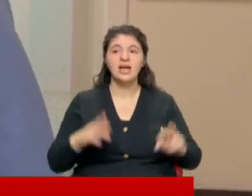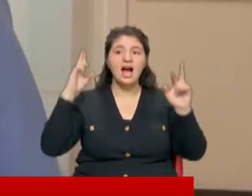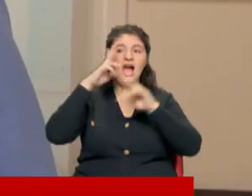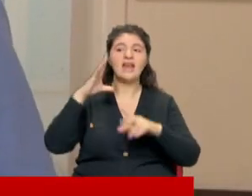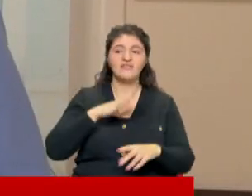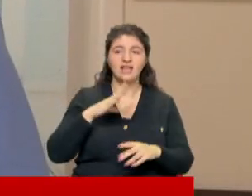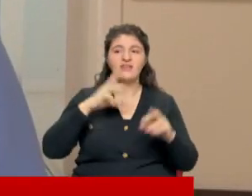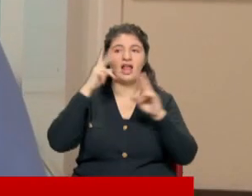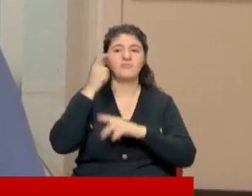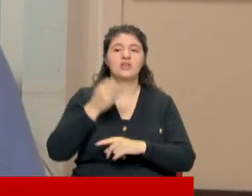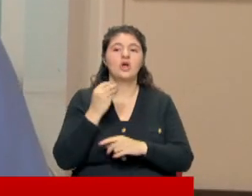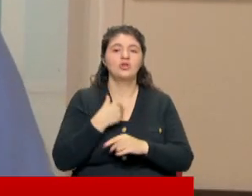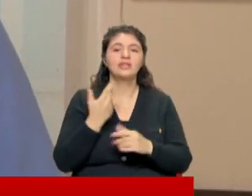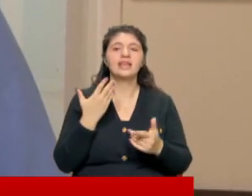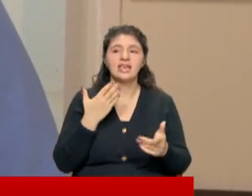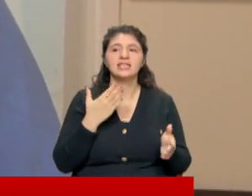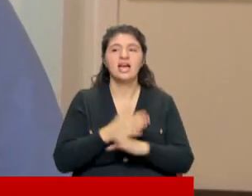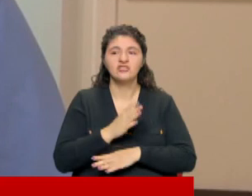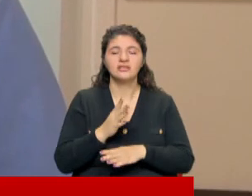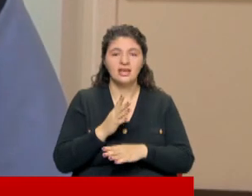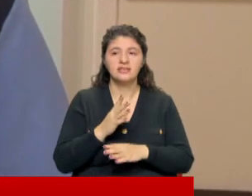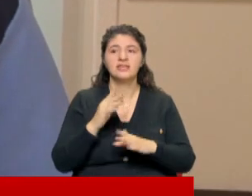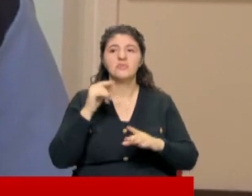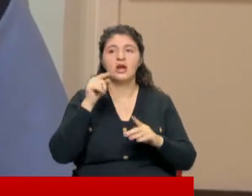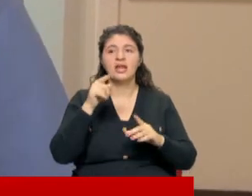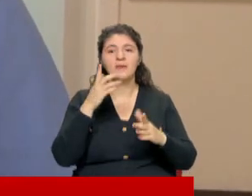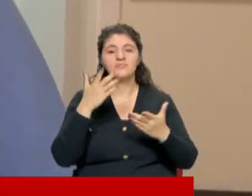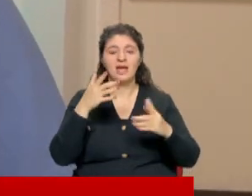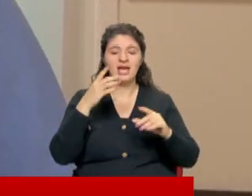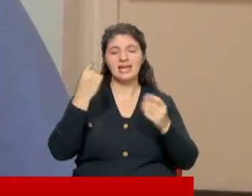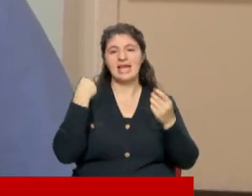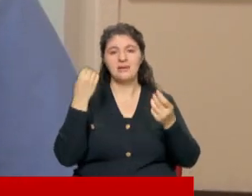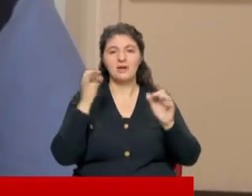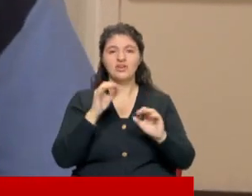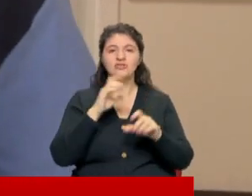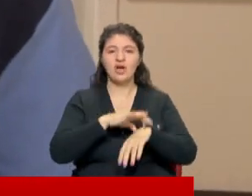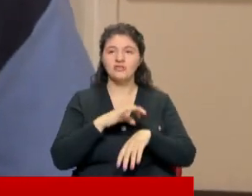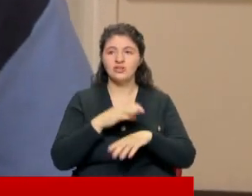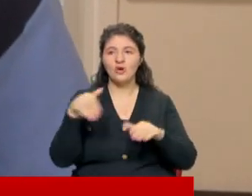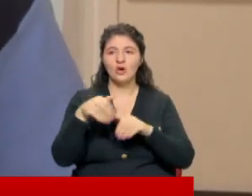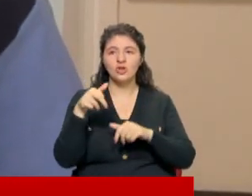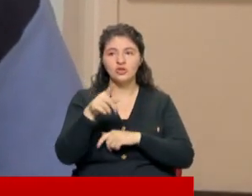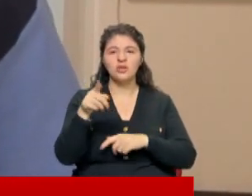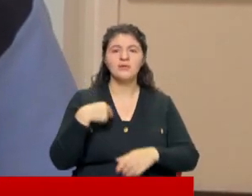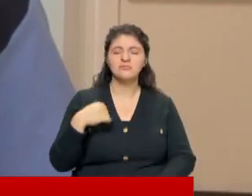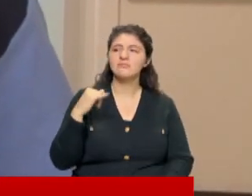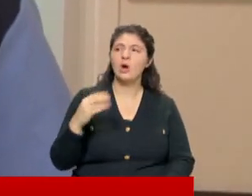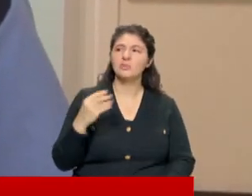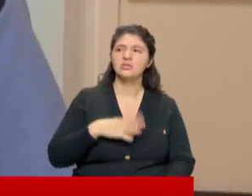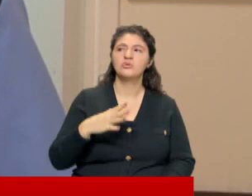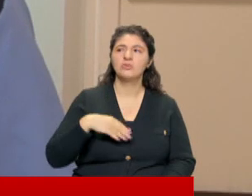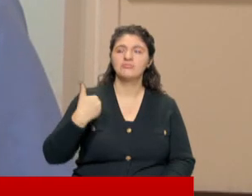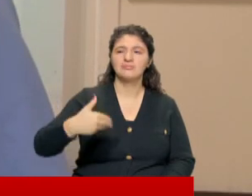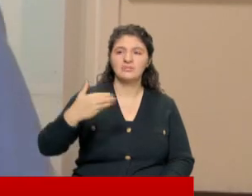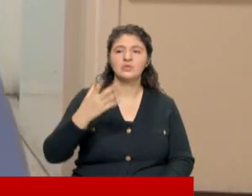vardı ve hayallerim gerçek oldu gerçekten böyle koridorlarda yürürken onlar gibi olmak istiyordum